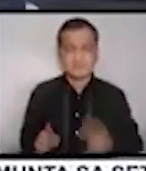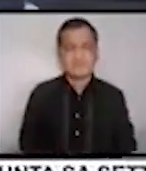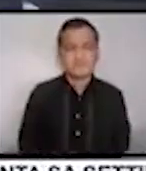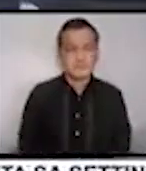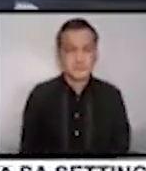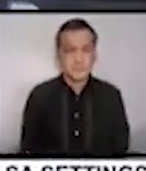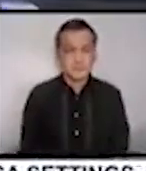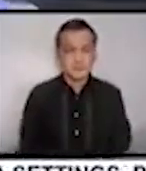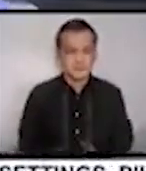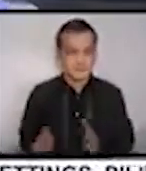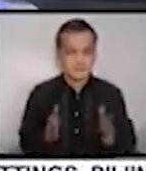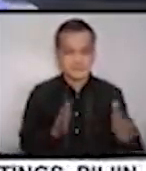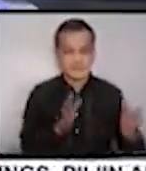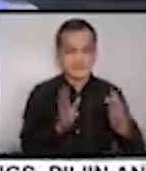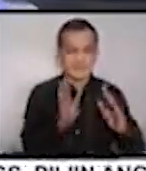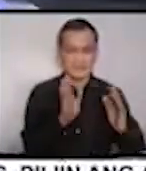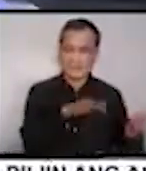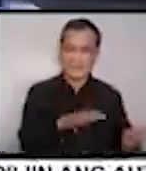patagal iba.